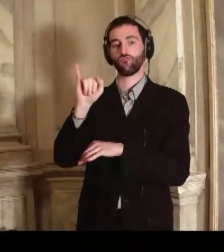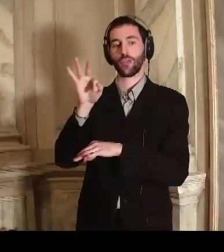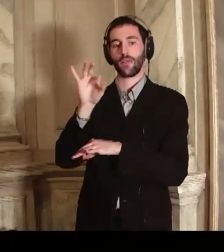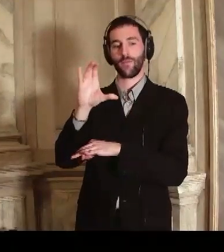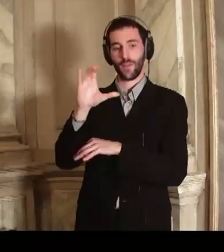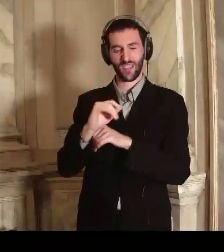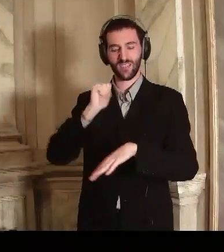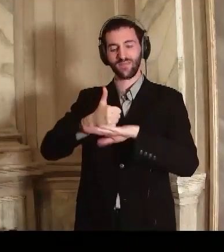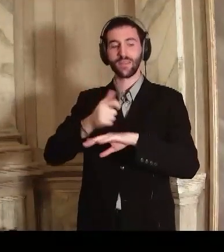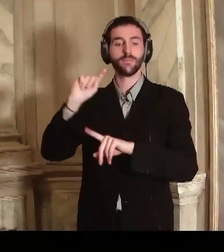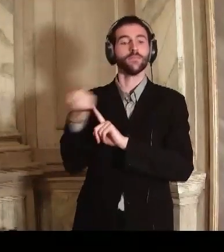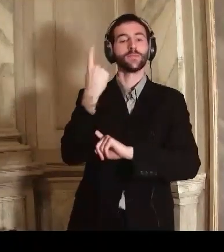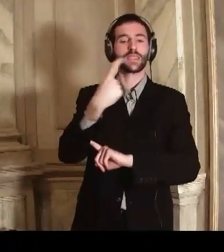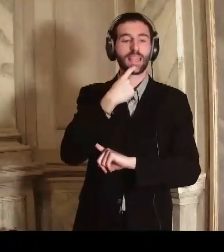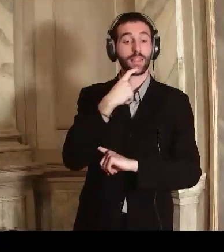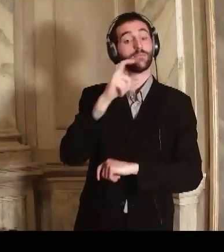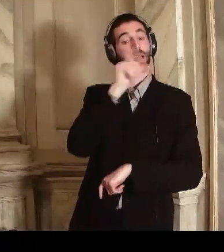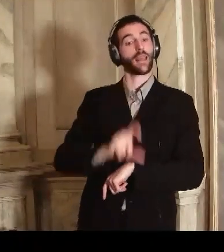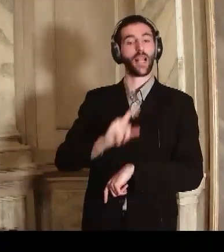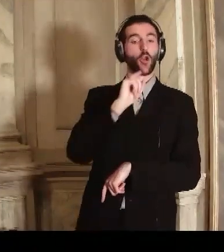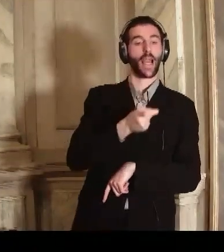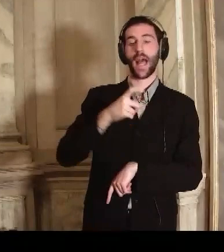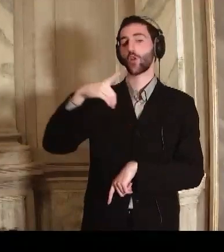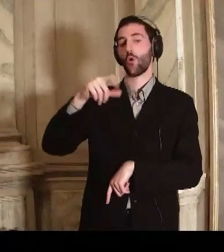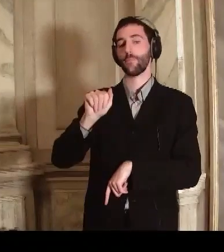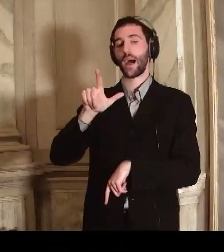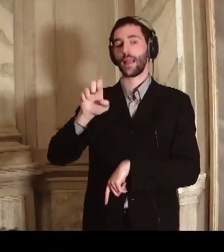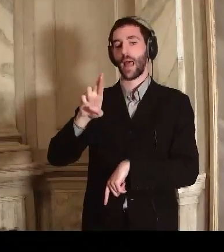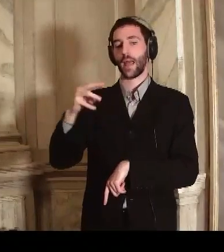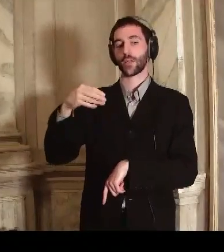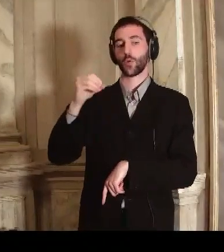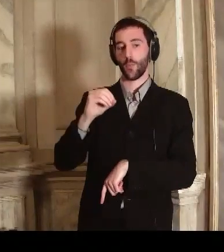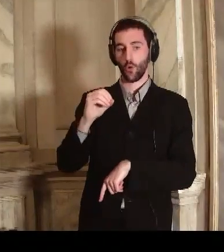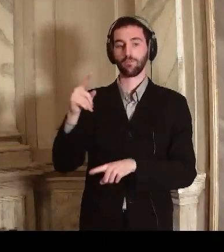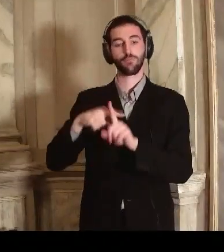sono l'italiano Gaetano Palermo e la croata Morana Novosel.